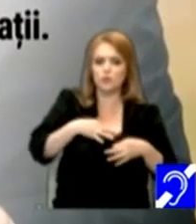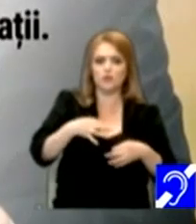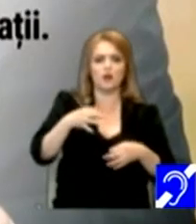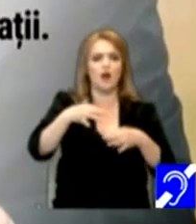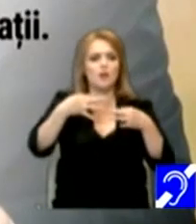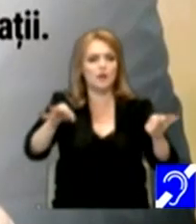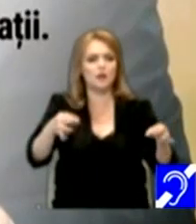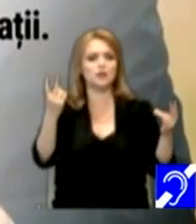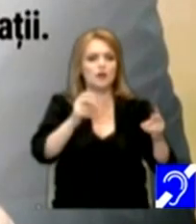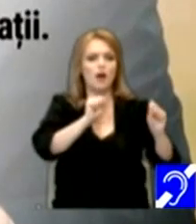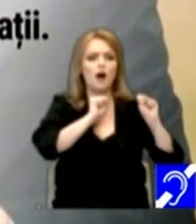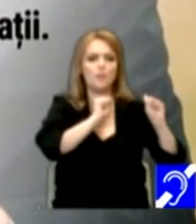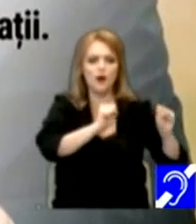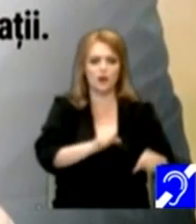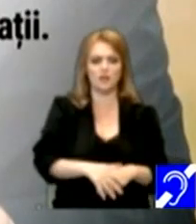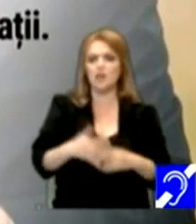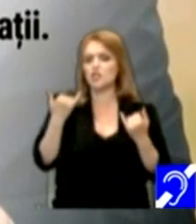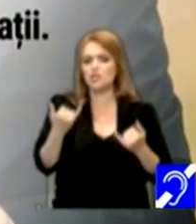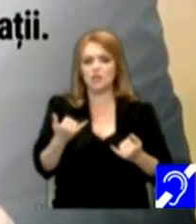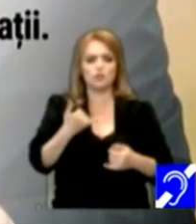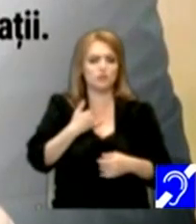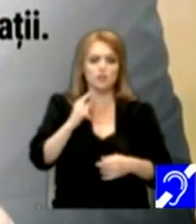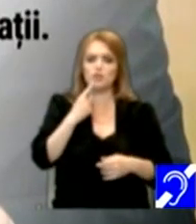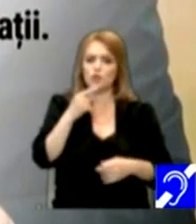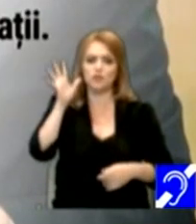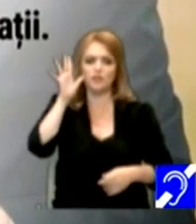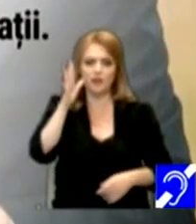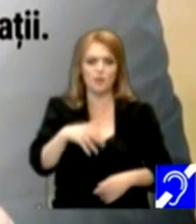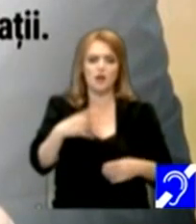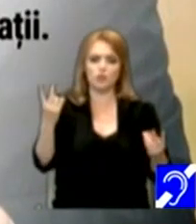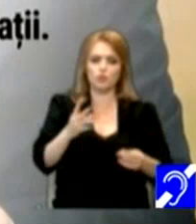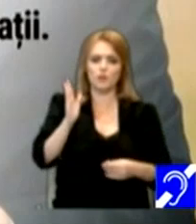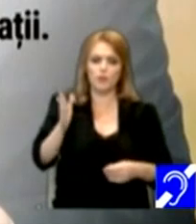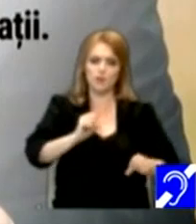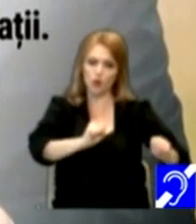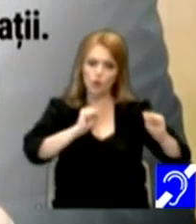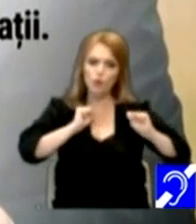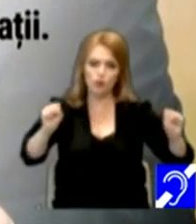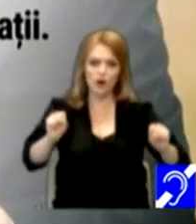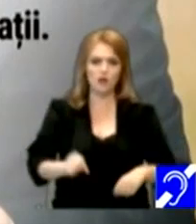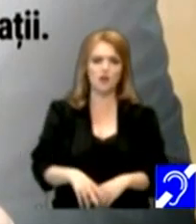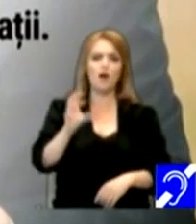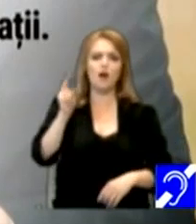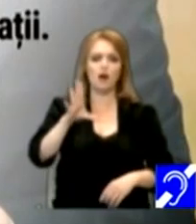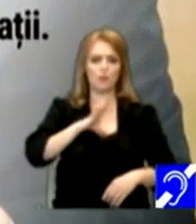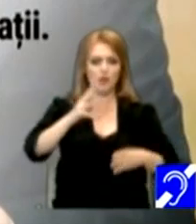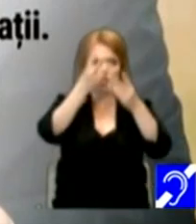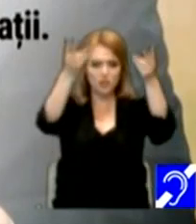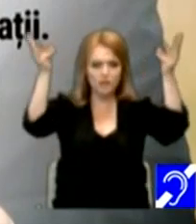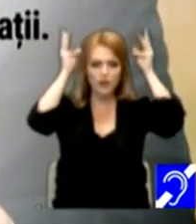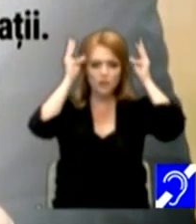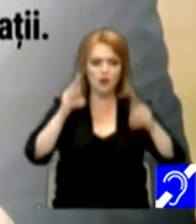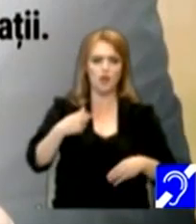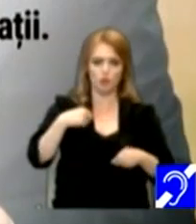trebuie apărată și în cele mai cumplite vremi, iar curajul aduce izbândă și că la fel ca el, atunci când există voință cu mijloace mici, putem